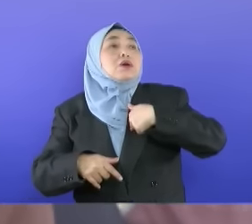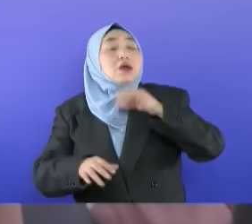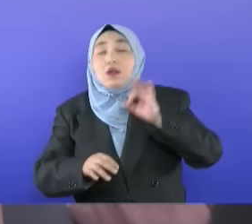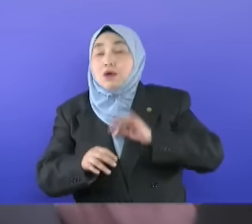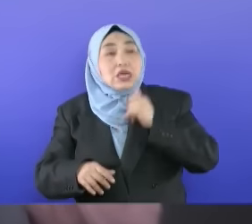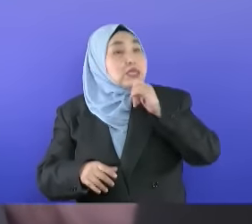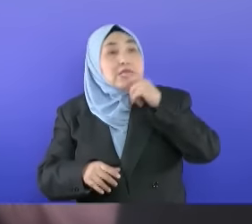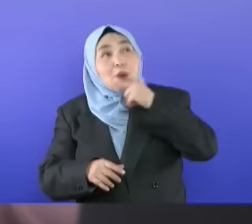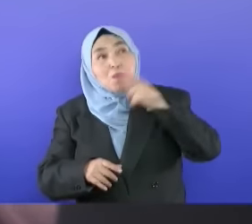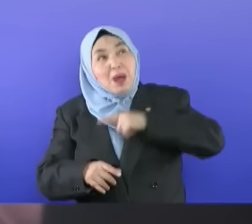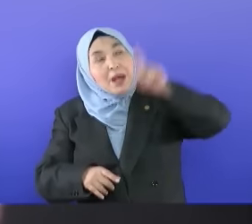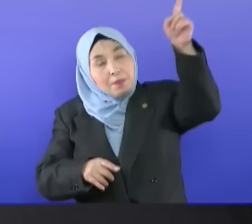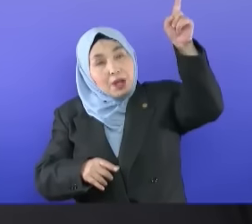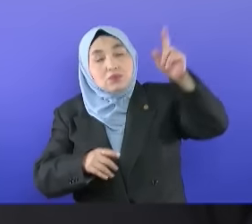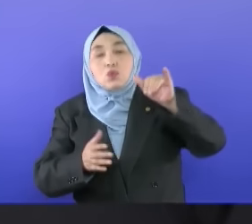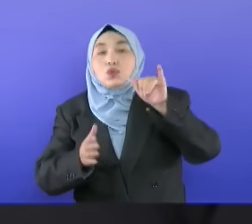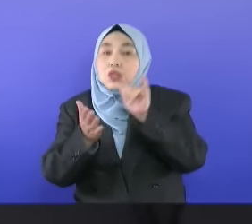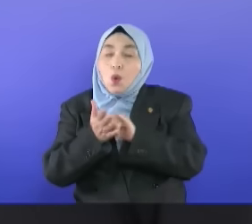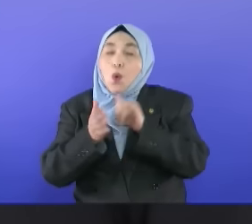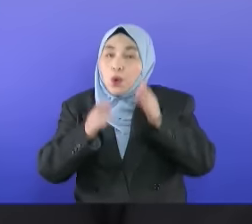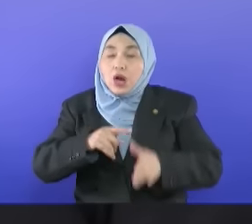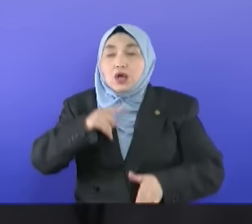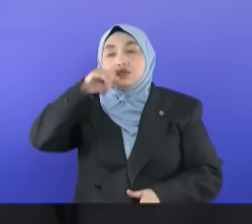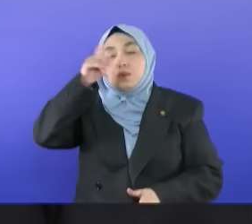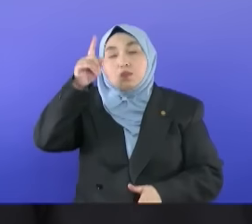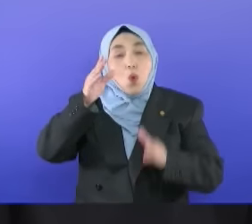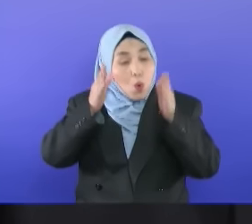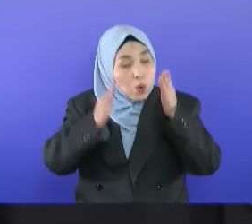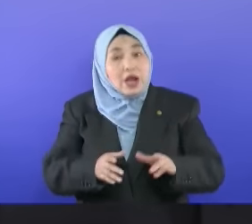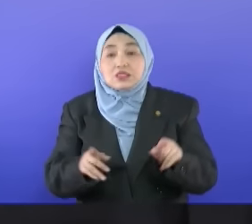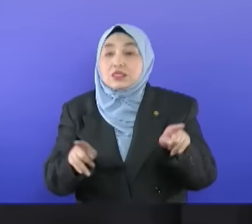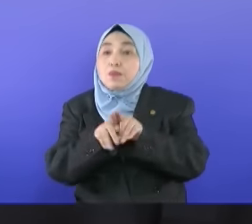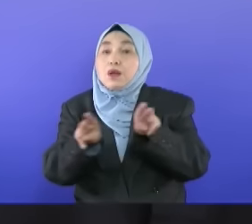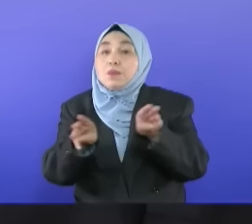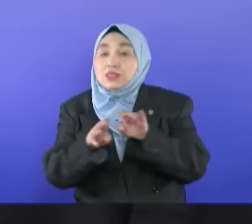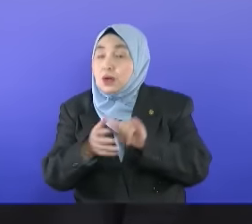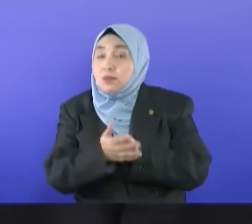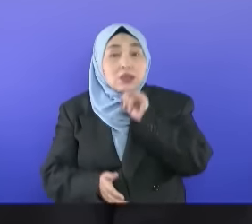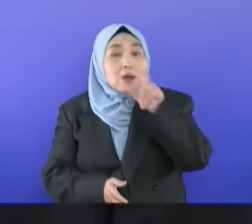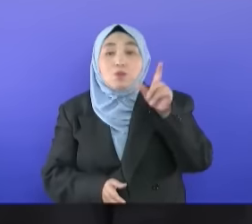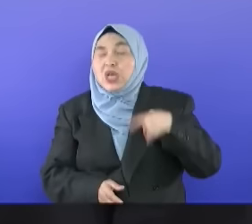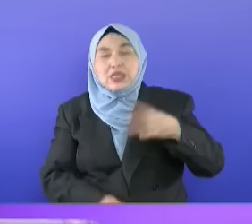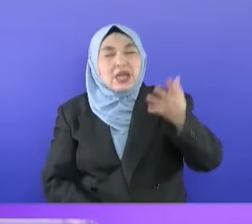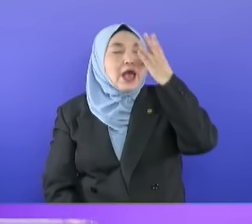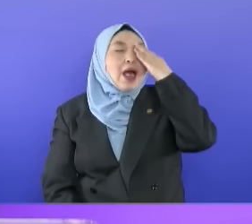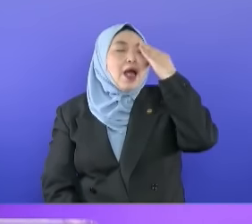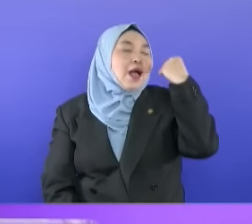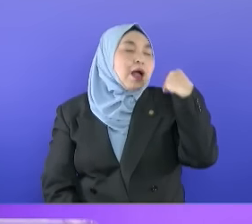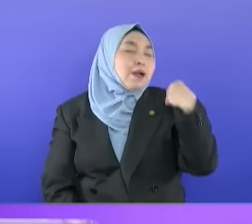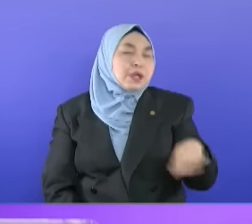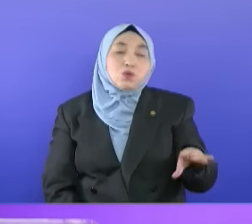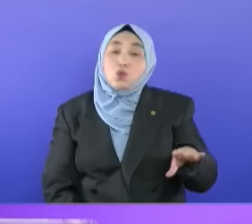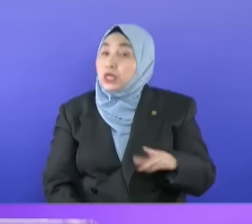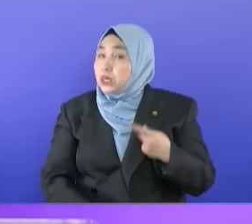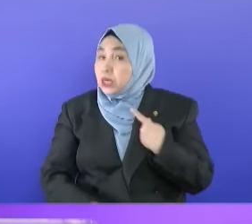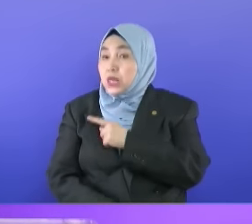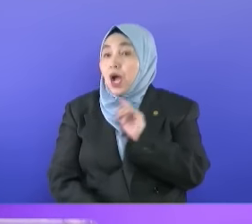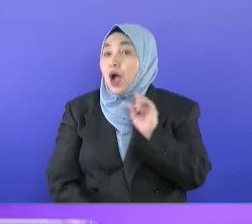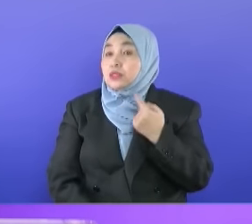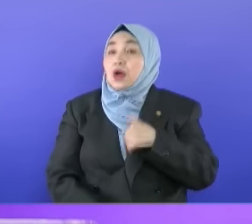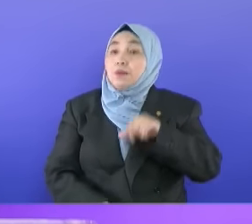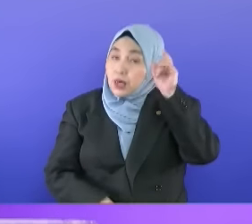tidak datang pada Tuhan Itu orang sombong orang begini tak payah kita hanya perlu